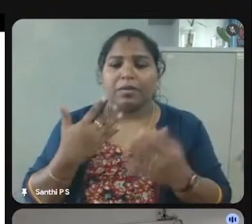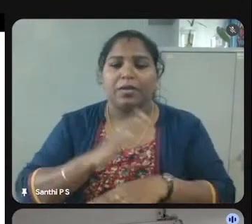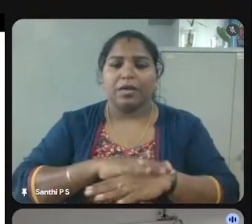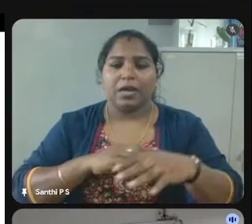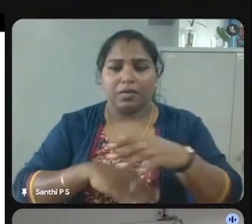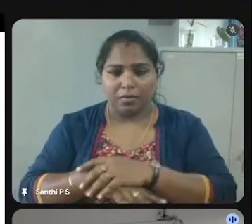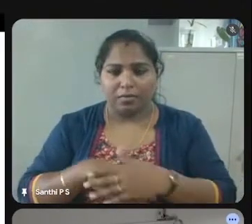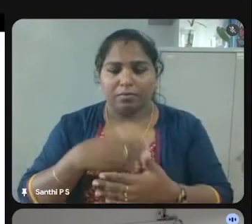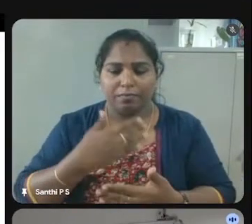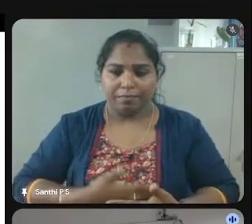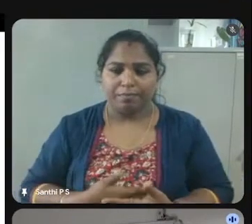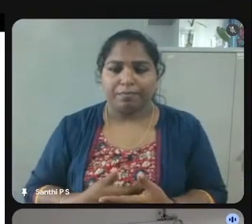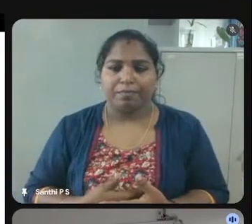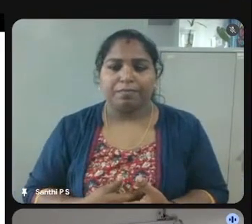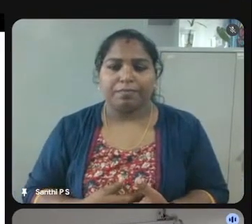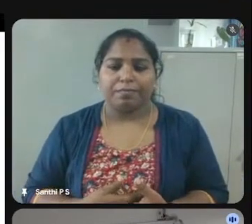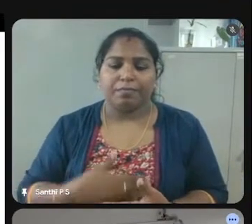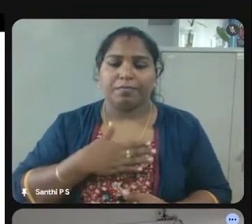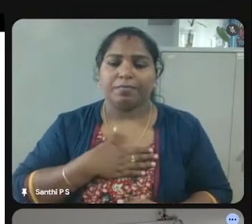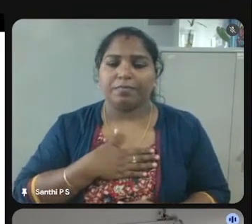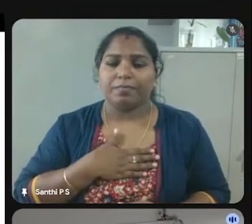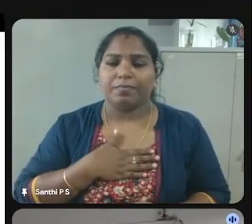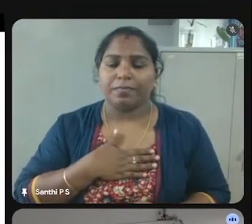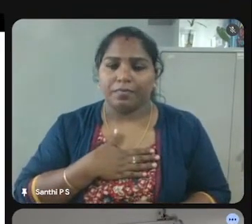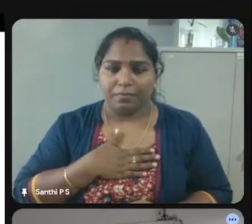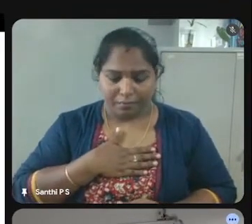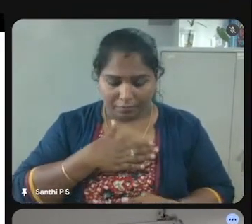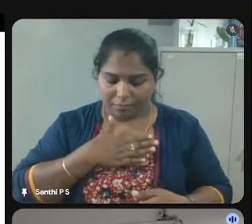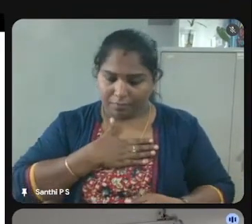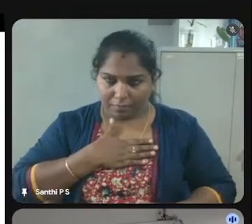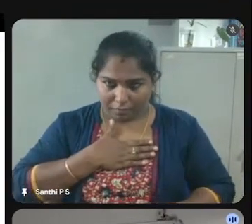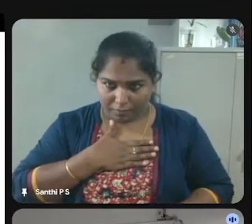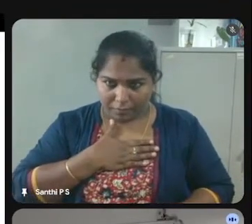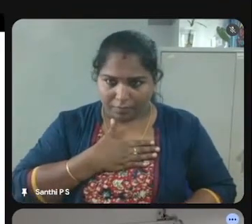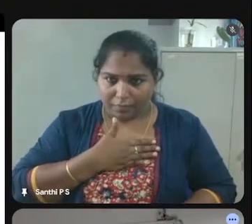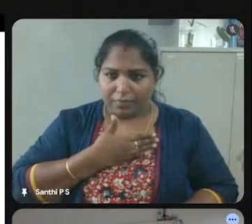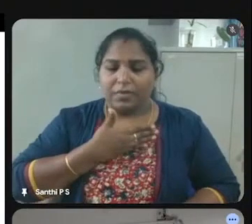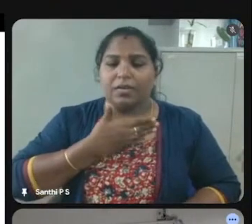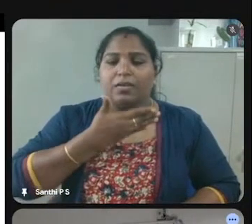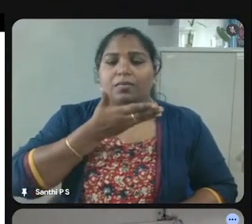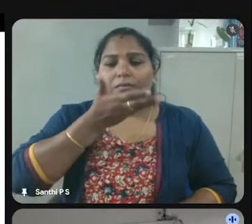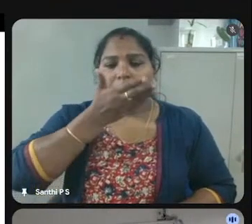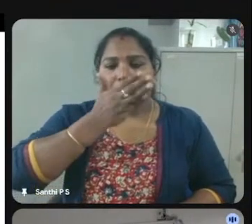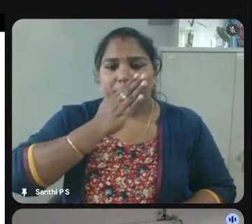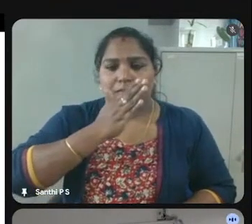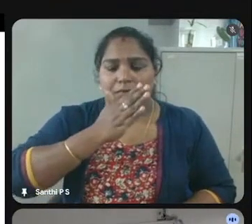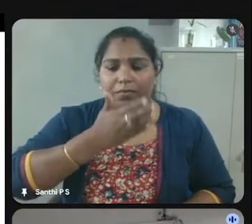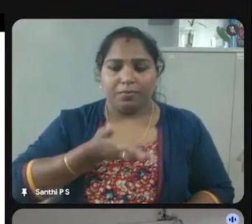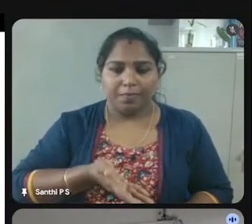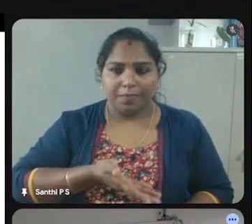കയ്യിൽ ഒരു കൈ നിങ്ങളുടെ നെഞ്ചിൽ വെക്കുക, ഒരു കൈ നിങ്ങളുടെ വയറിൽ വെക്കുക. അതിനുശേഷം ശ്വാസം മെല്ലെ